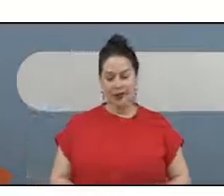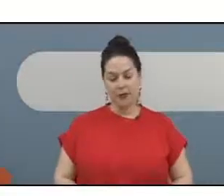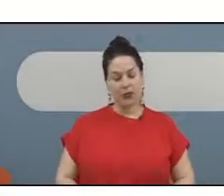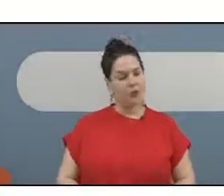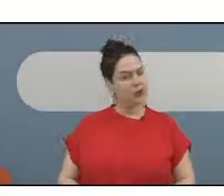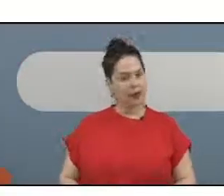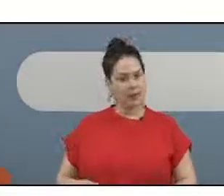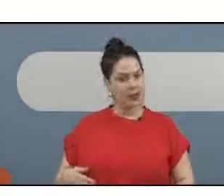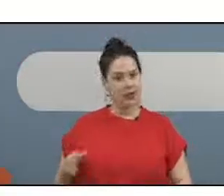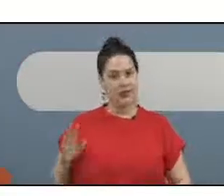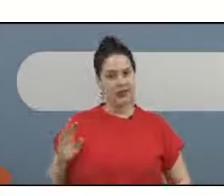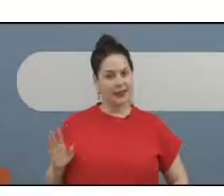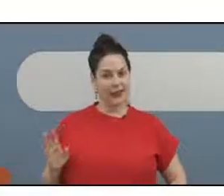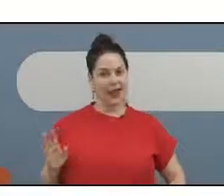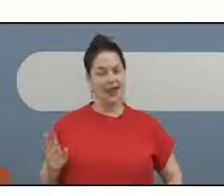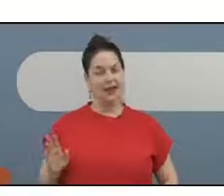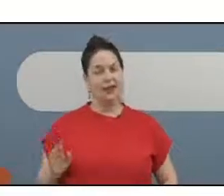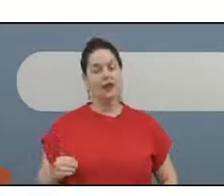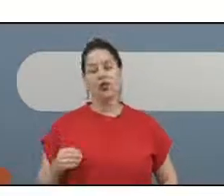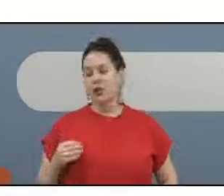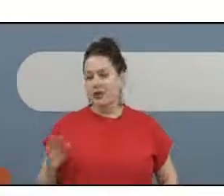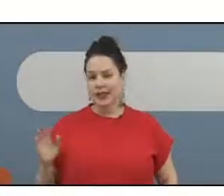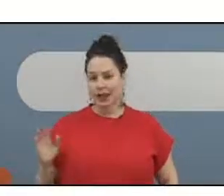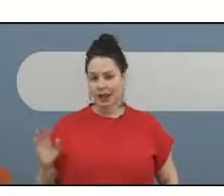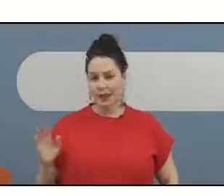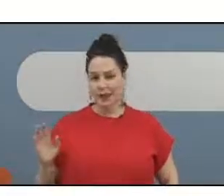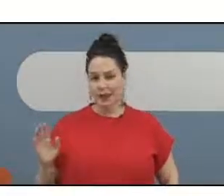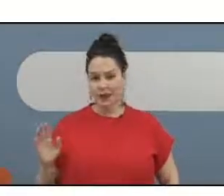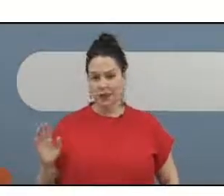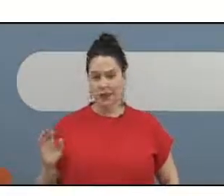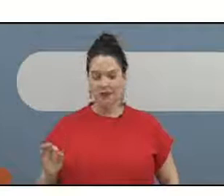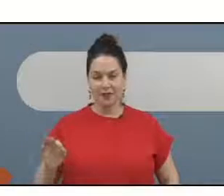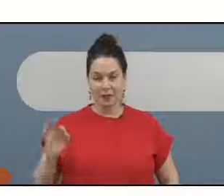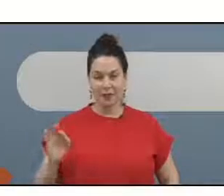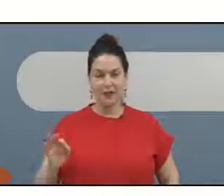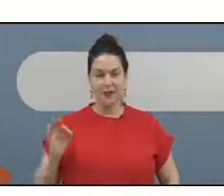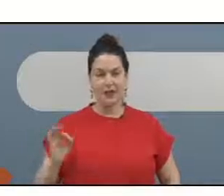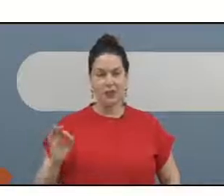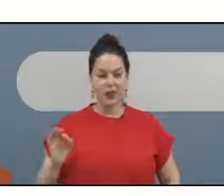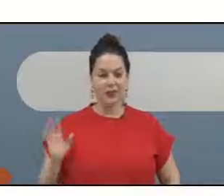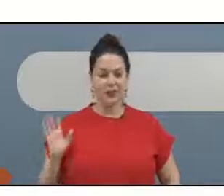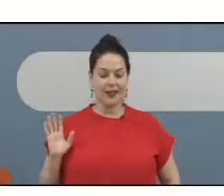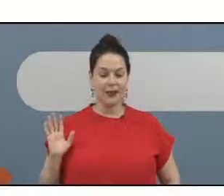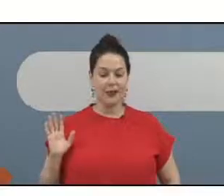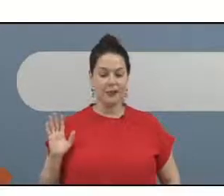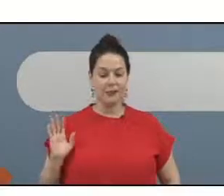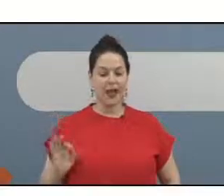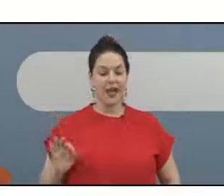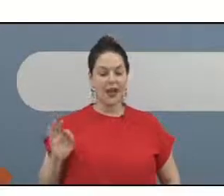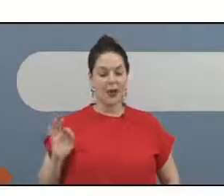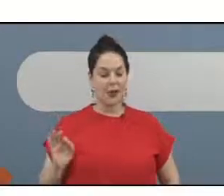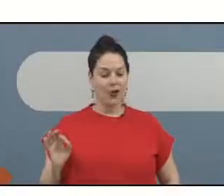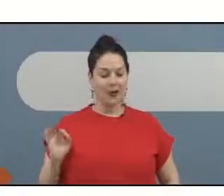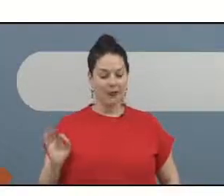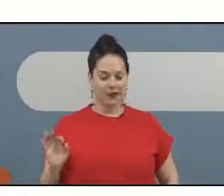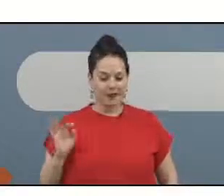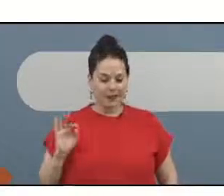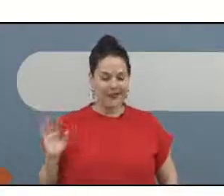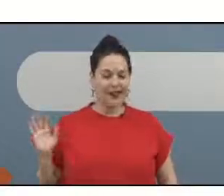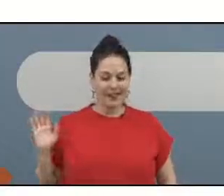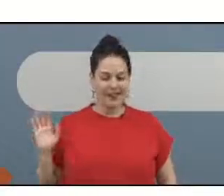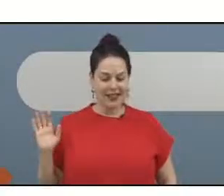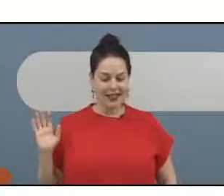ברויגל מ-1555, זה צייר שלא צייר כמעט מיתוסים, והמיתוס הזה הוא כן צייר אותו. קחו